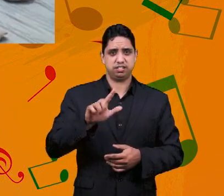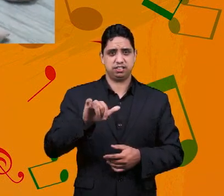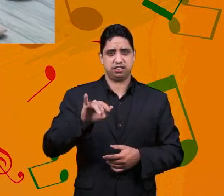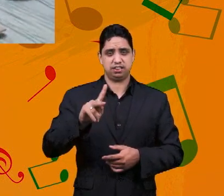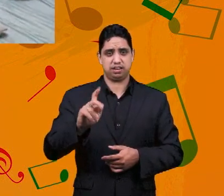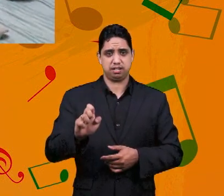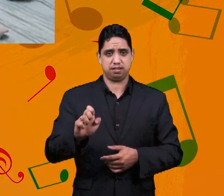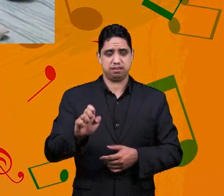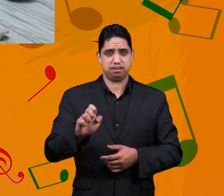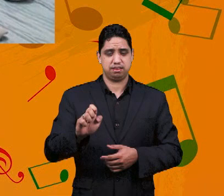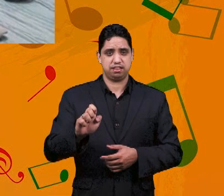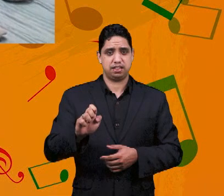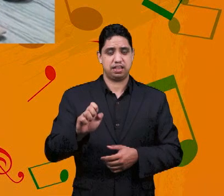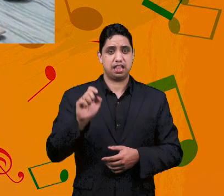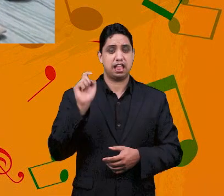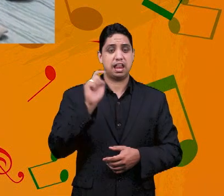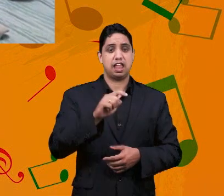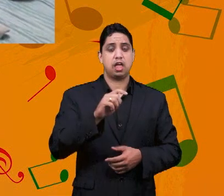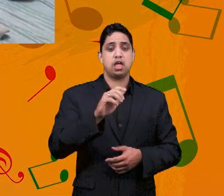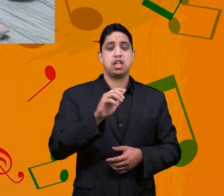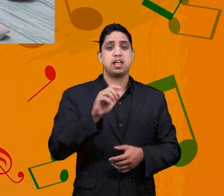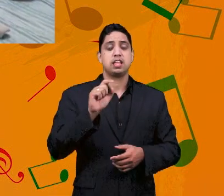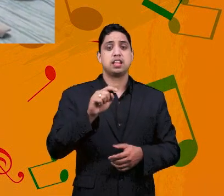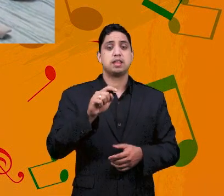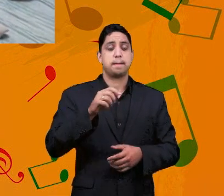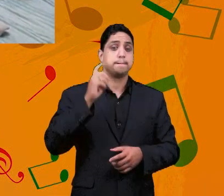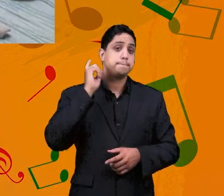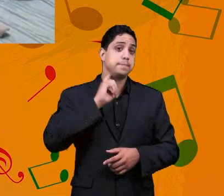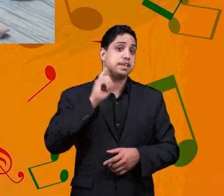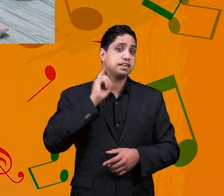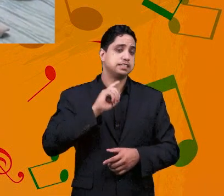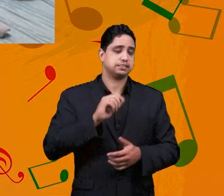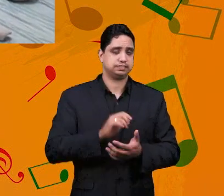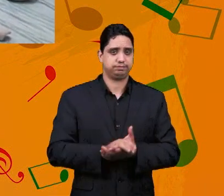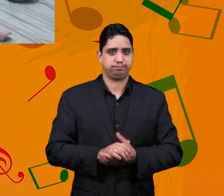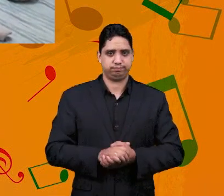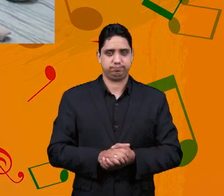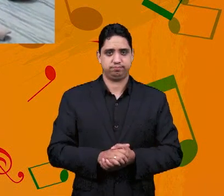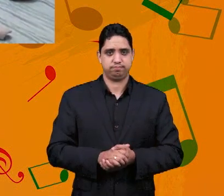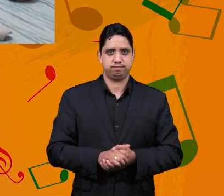Felipe a 9 ans, do Conselheiro Lafayette, Minas Gerais.